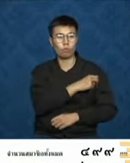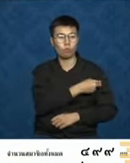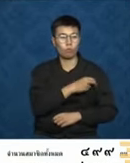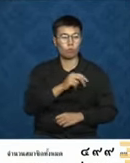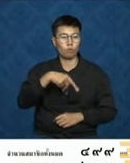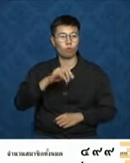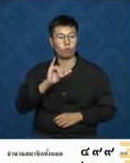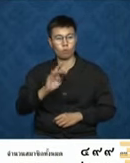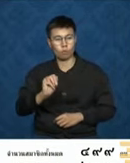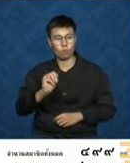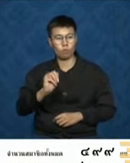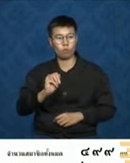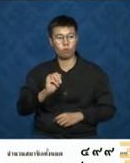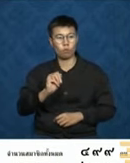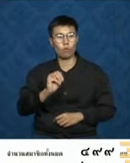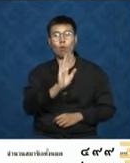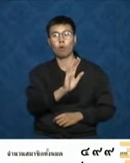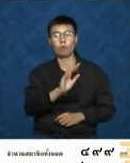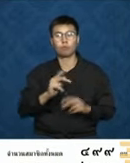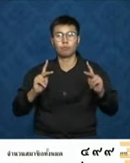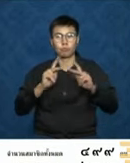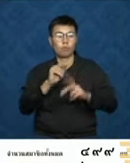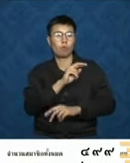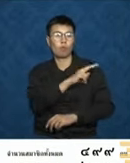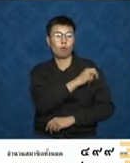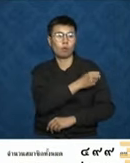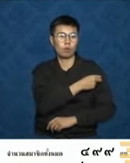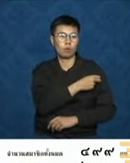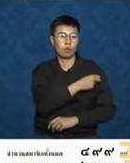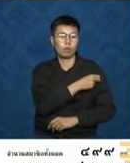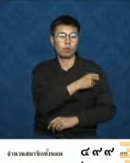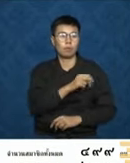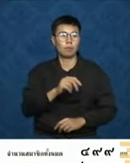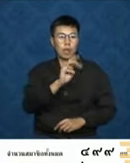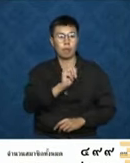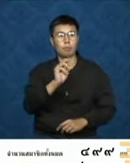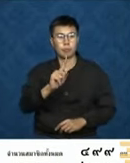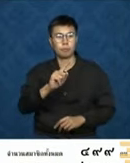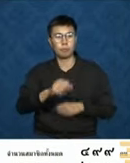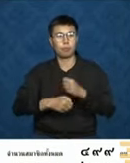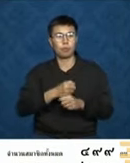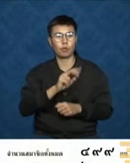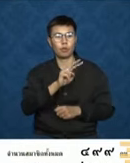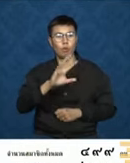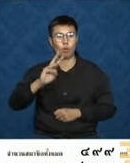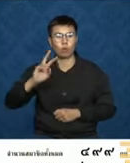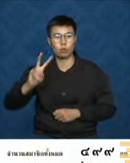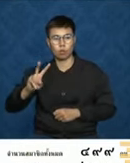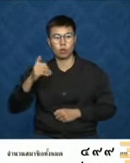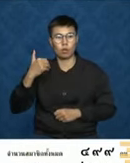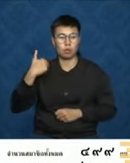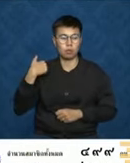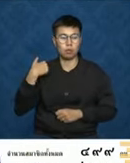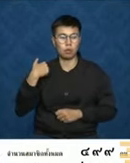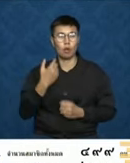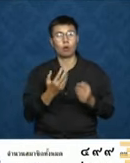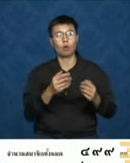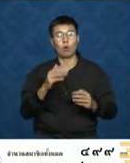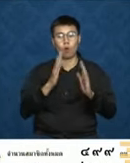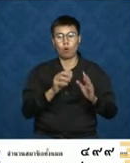กระทรวงสาธารณสุขได้ได้รับการยุกระดับเป็นโรงพยาบาลทั่วไปขนาด M1ตั้งแต่ปี2562รองรับผู้ป่วยจาก 7